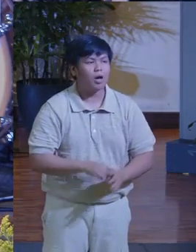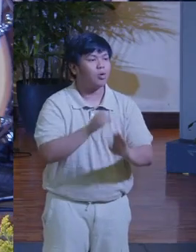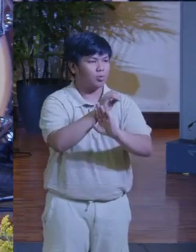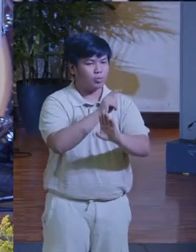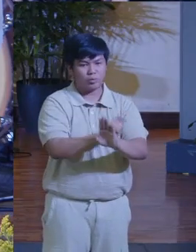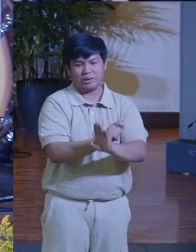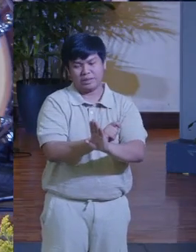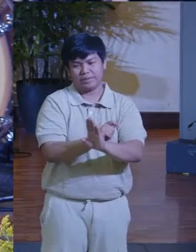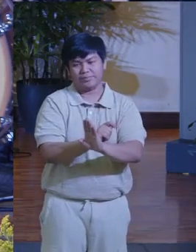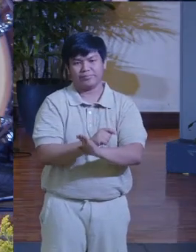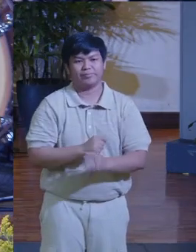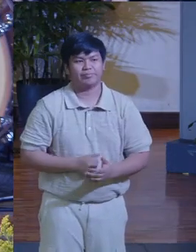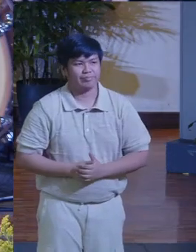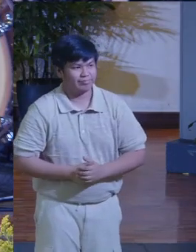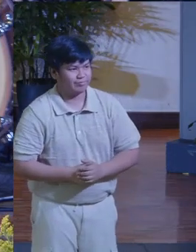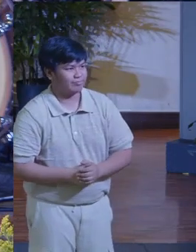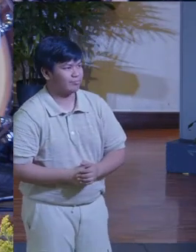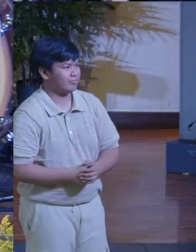mahirap i-spell.